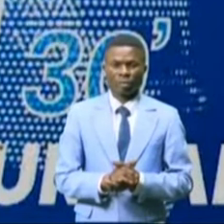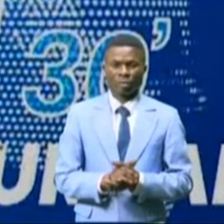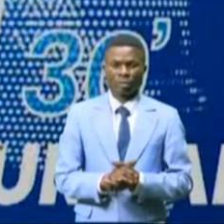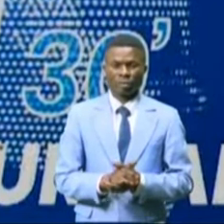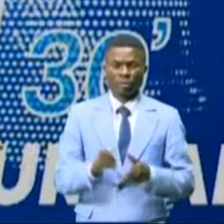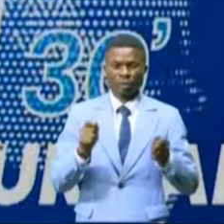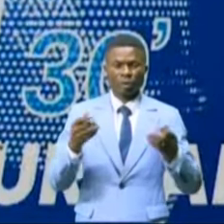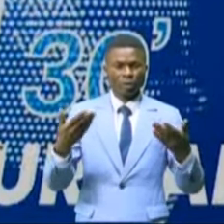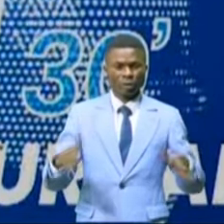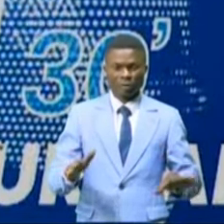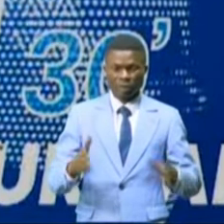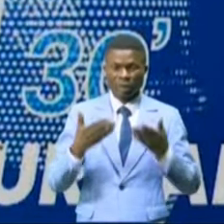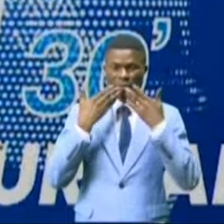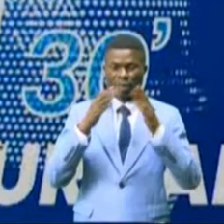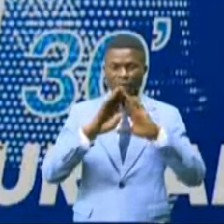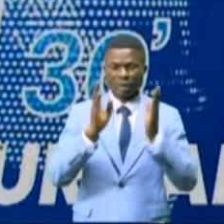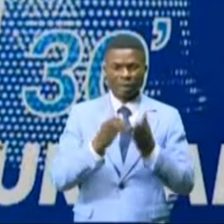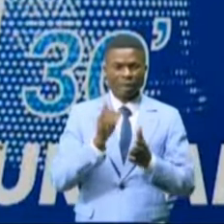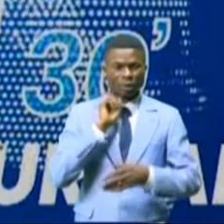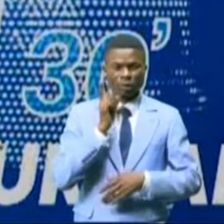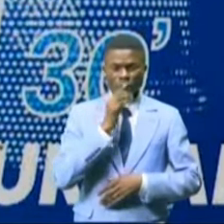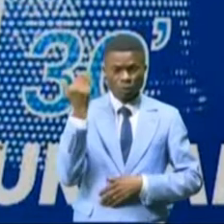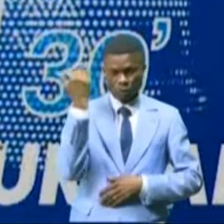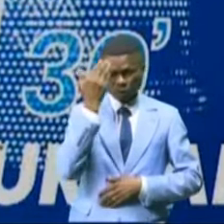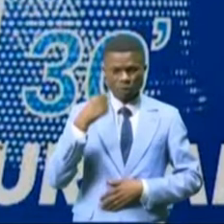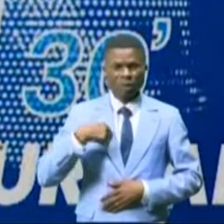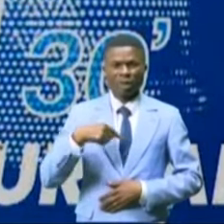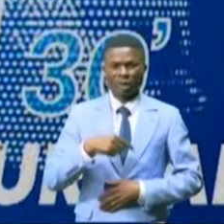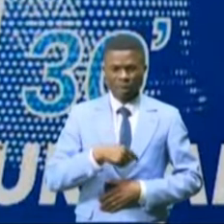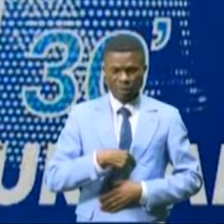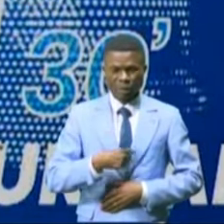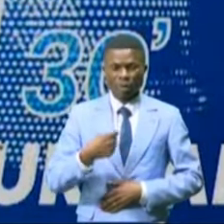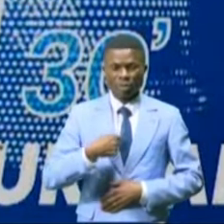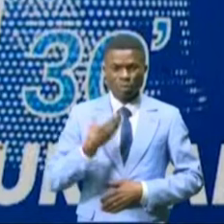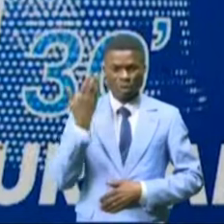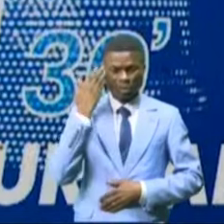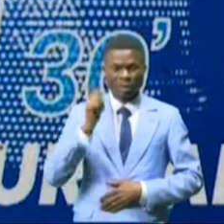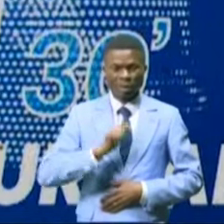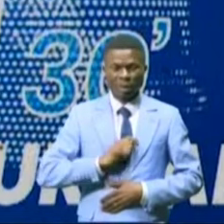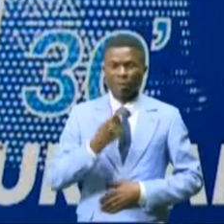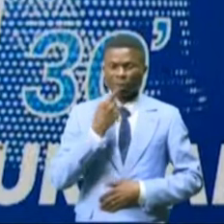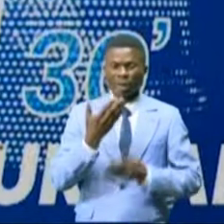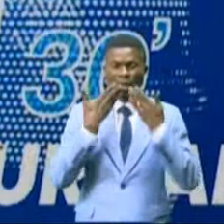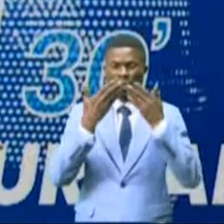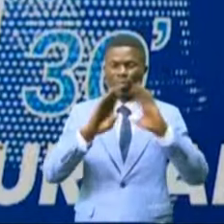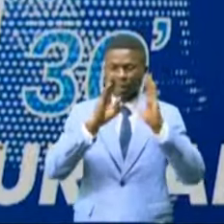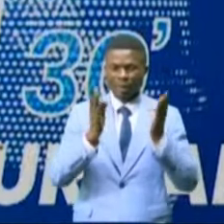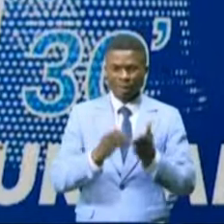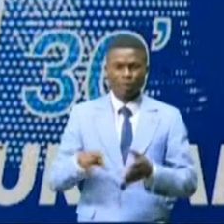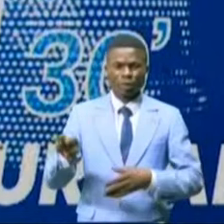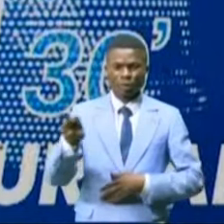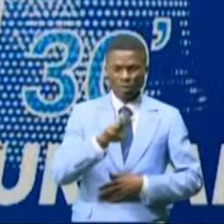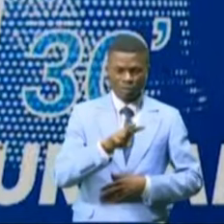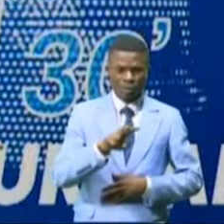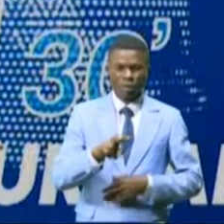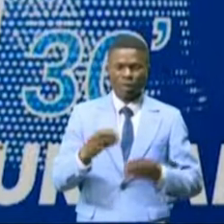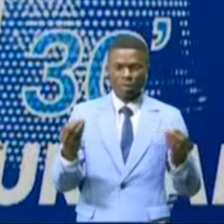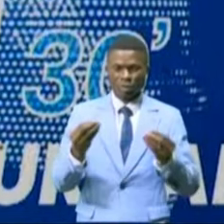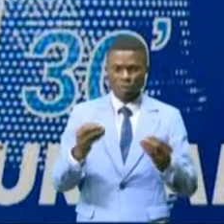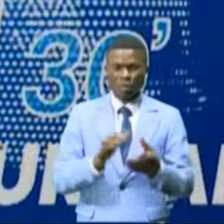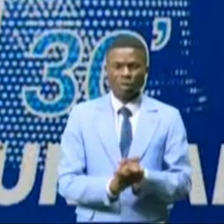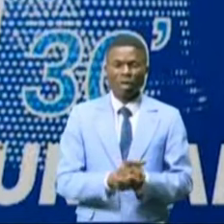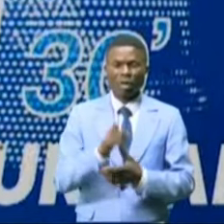Et ce journal est terminé. De partout où vous nous avez suivis, nous vous disons merci. Merci également à Michel